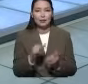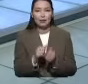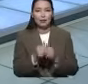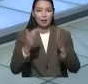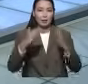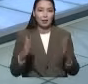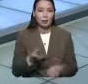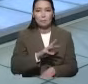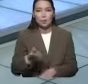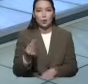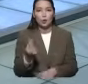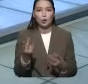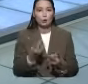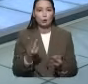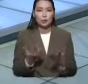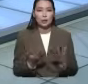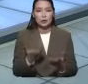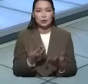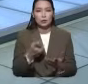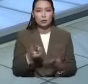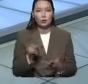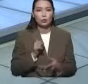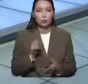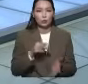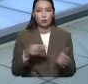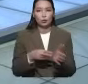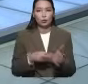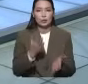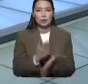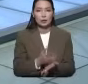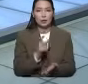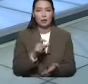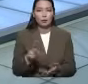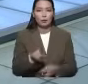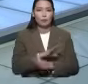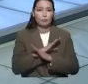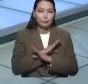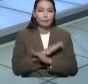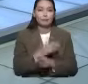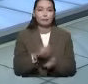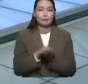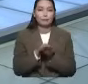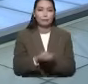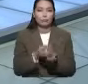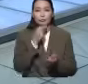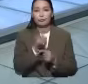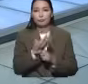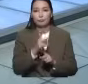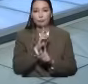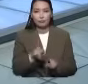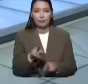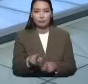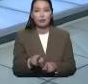керек. Оны ойламағанда күтетін қонағың тағы бар. Адамдар бақилық болған туысының жаназасына шашылып, дастархан жаймаса, марқұмды